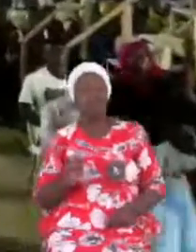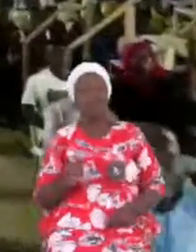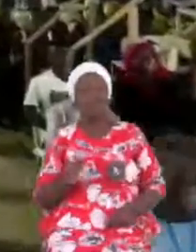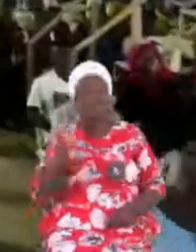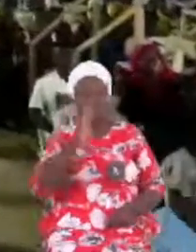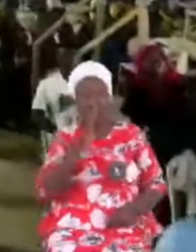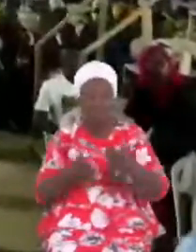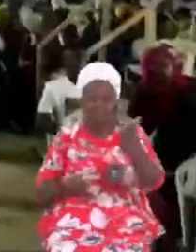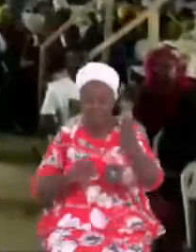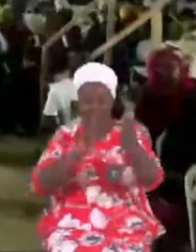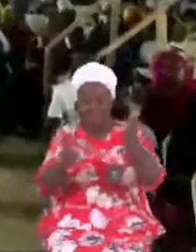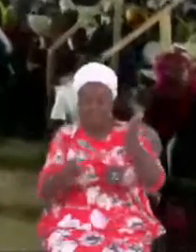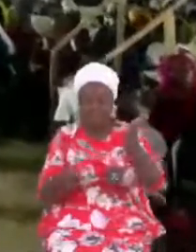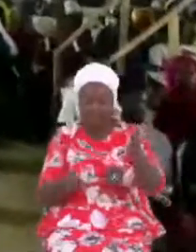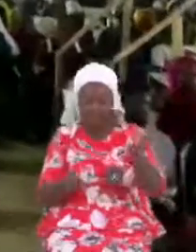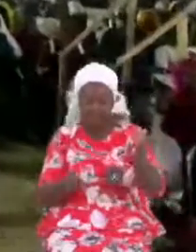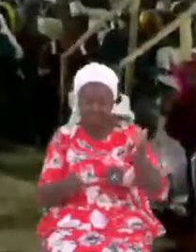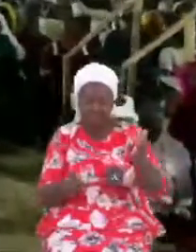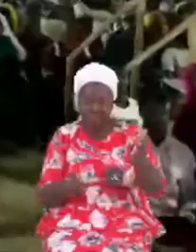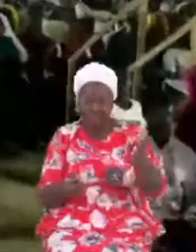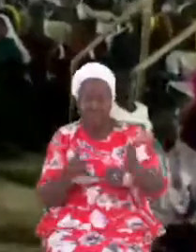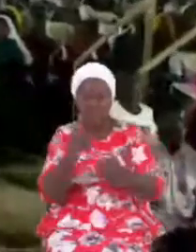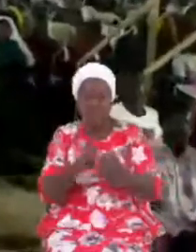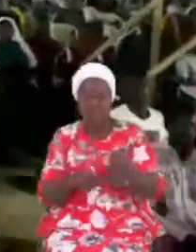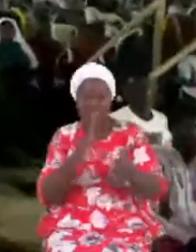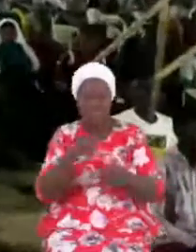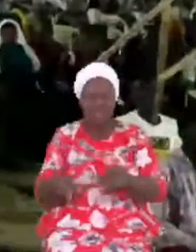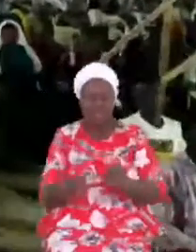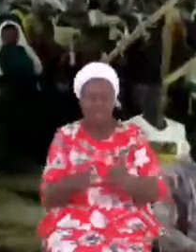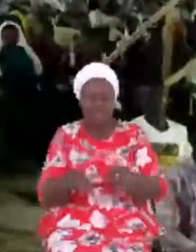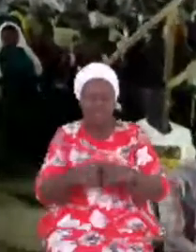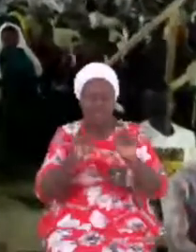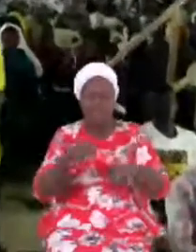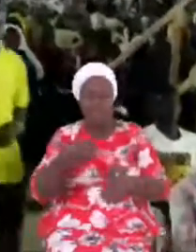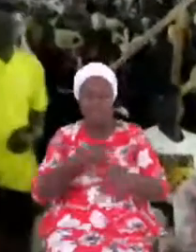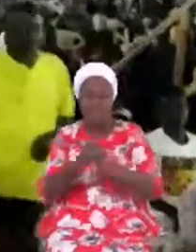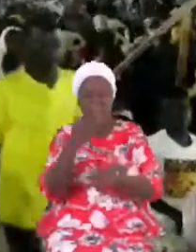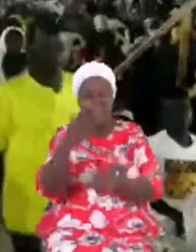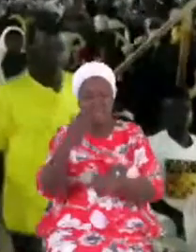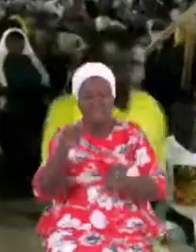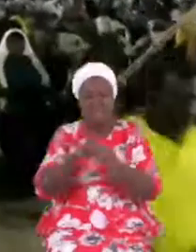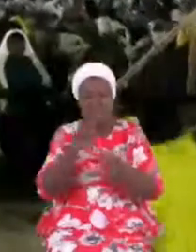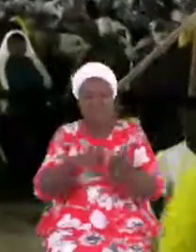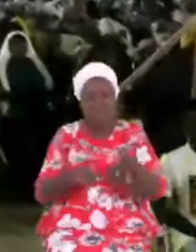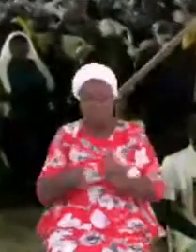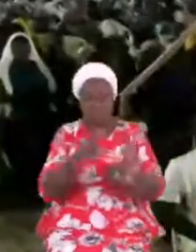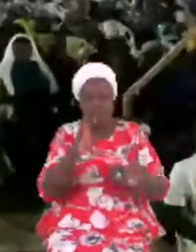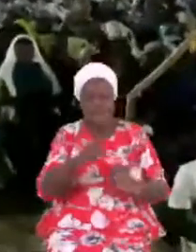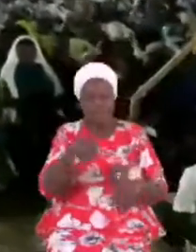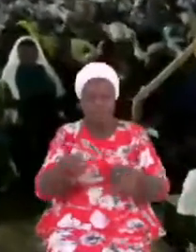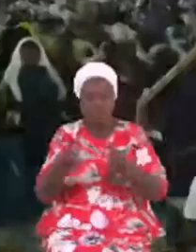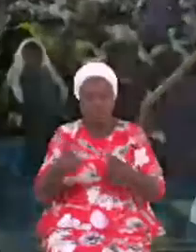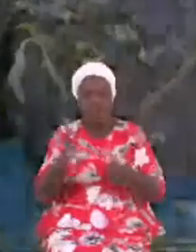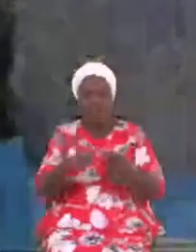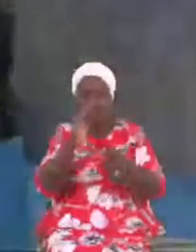Est-ce que tu seras là-bas? Quelle est la direction? Comment y arriver? Dans quelle direction aller